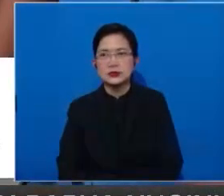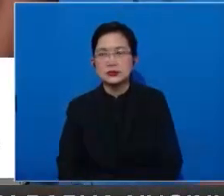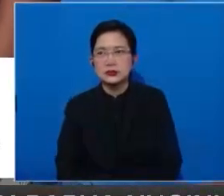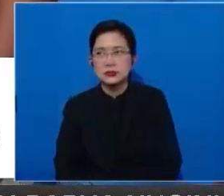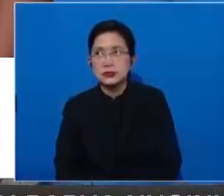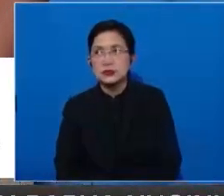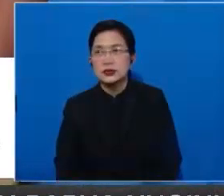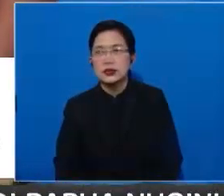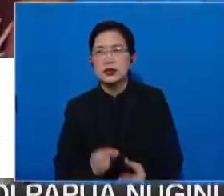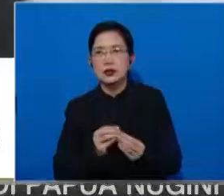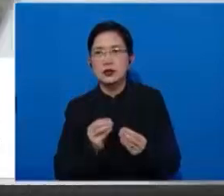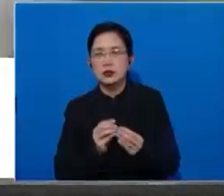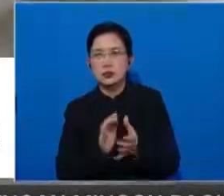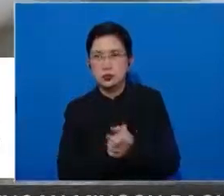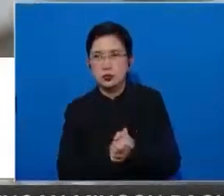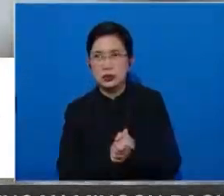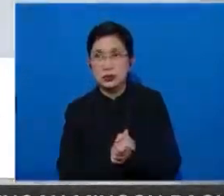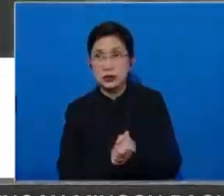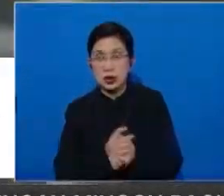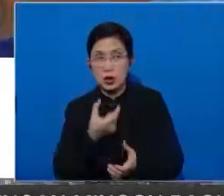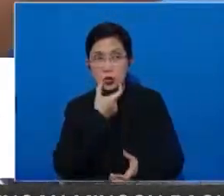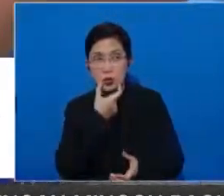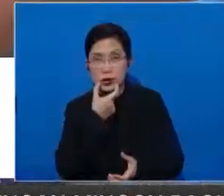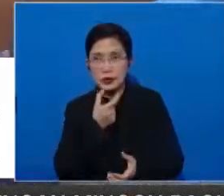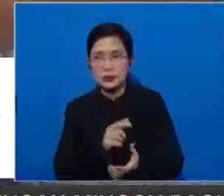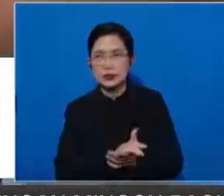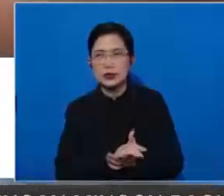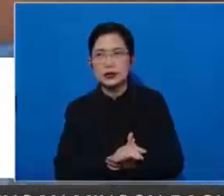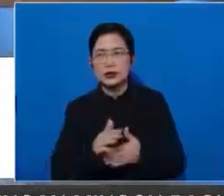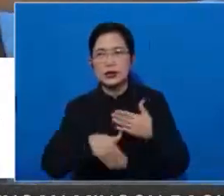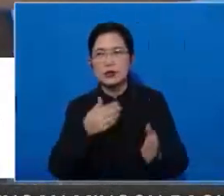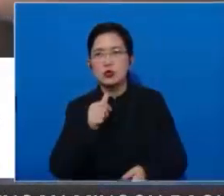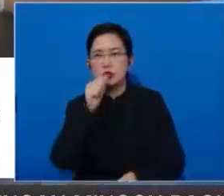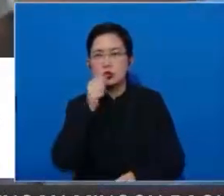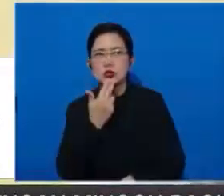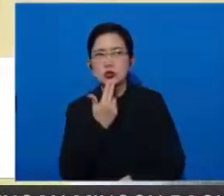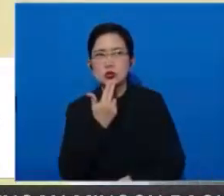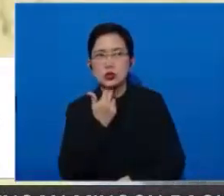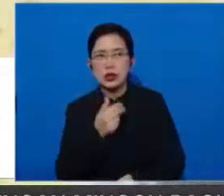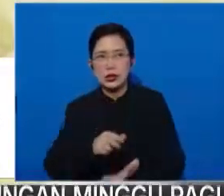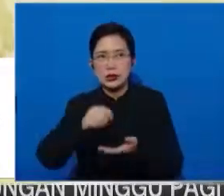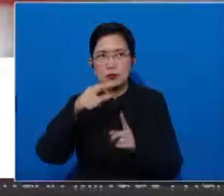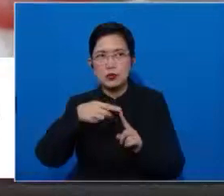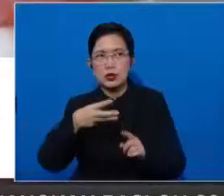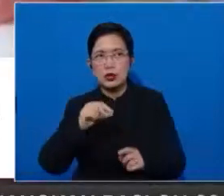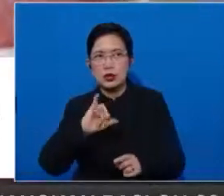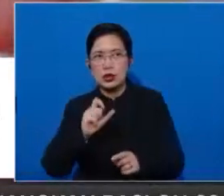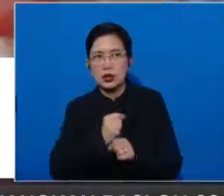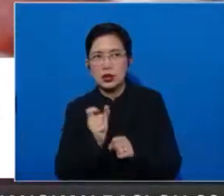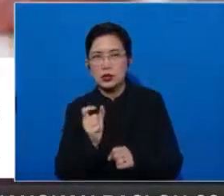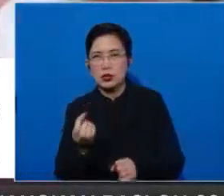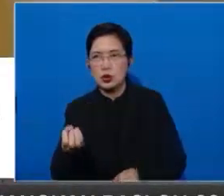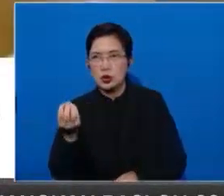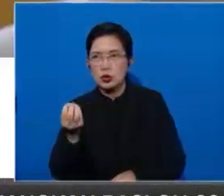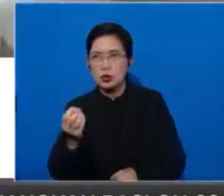Untuk membuat lapisan pancake, campur susu, mentega cair, gula, tepung terigu, telur, dan selai